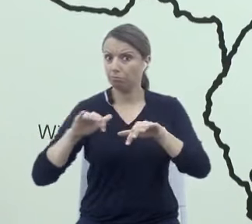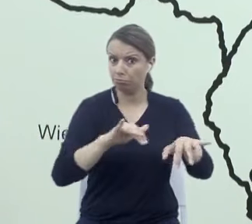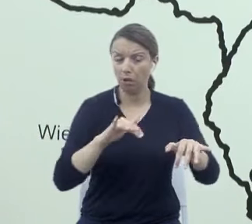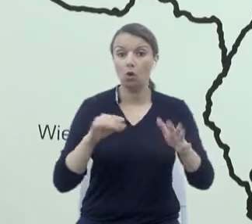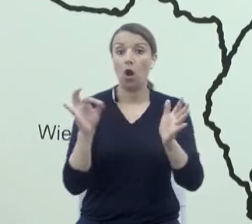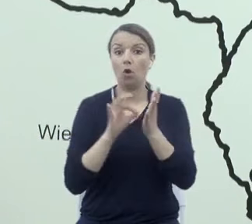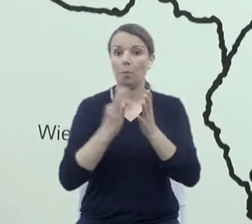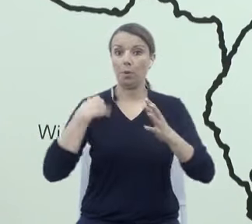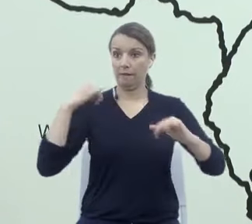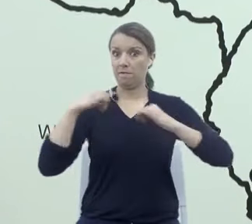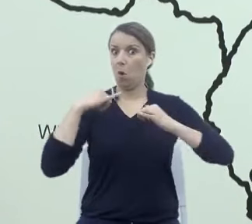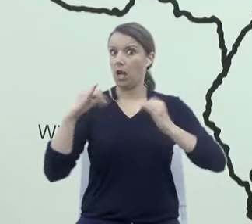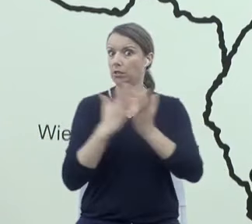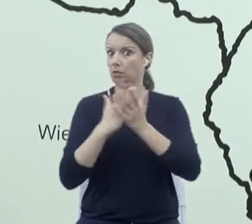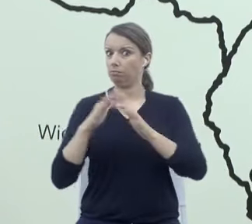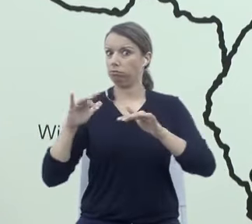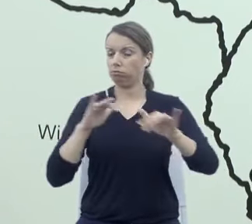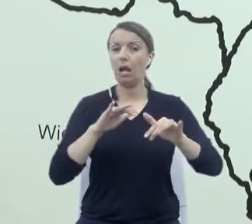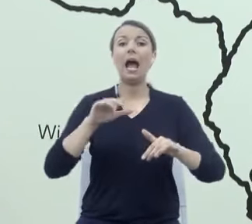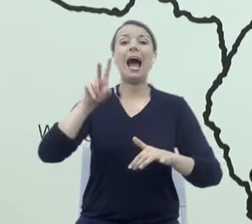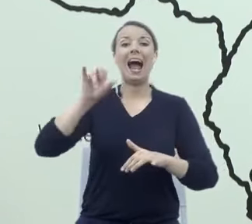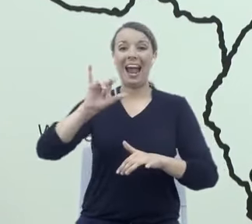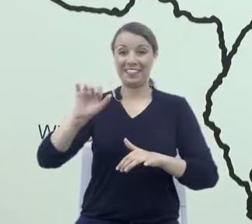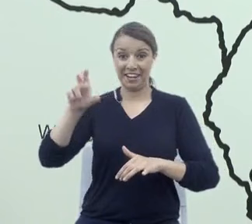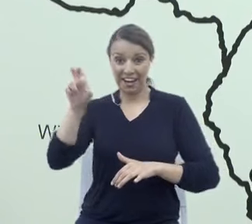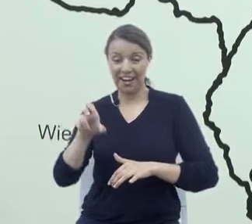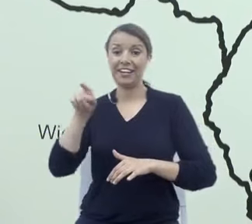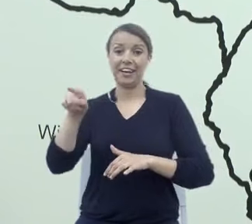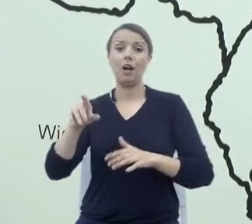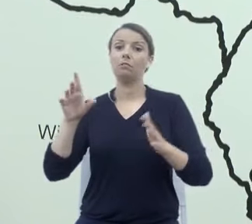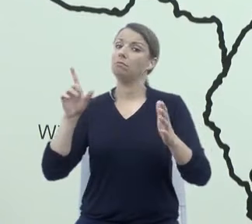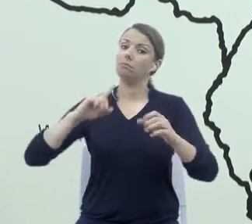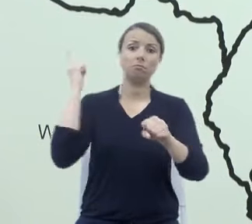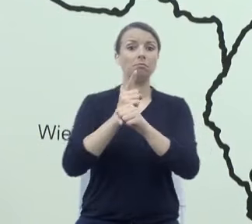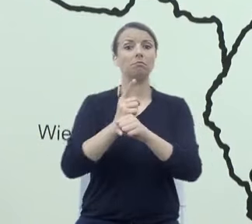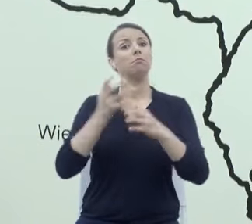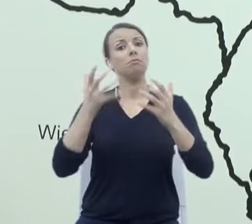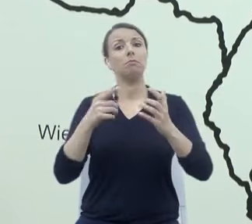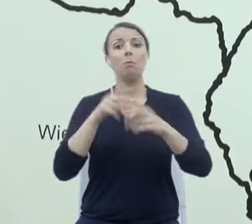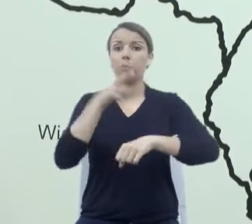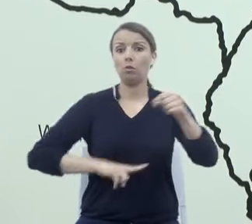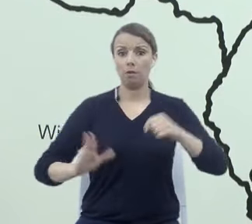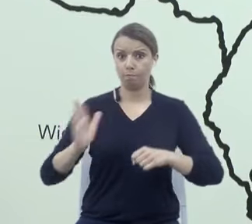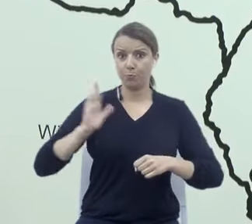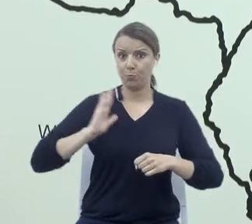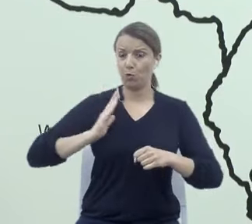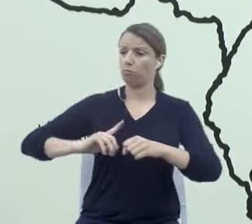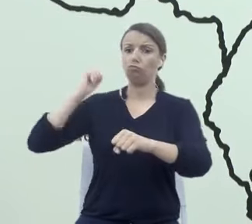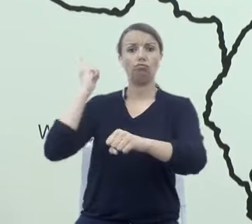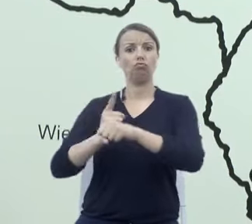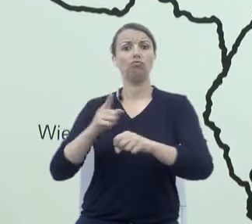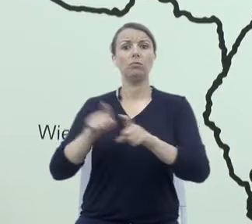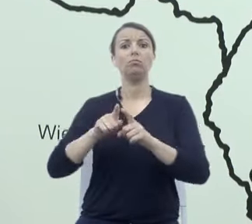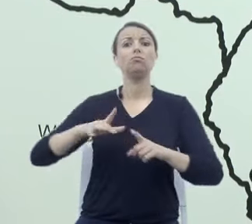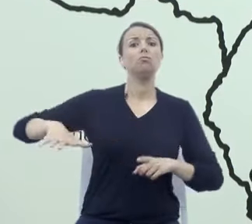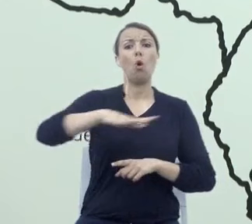Heydrich zażądał od dowódców SS i SIPO, tej Policji Bezpieczeństwa w Generalnym Gubernatorstwie,